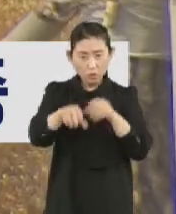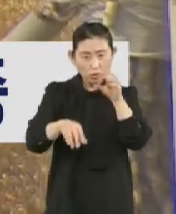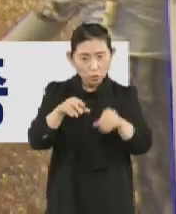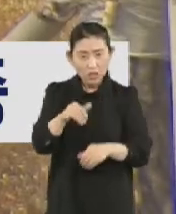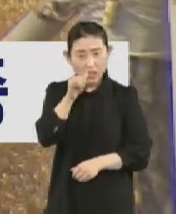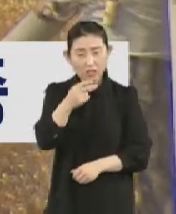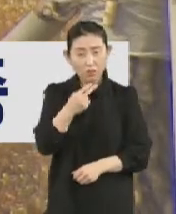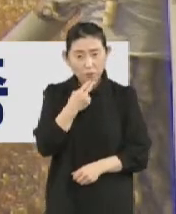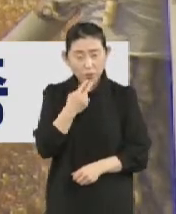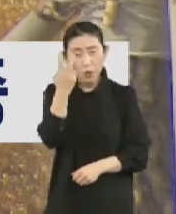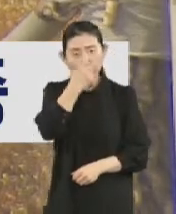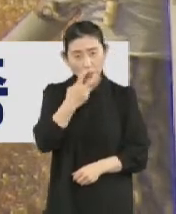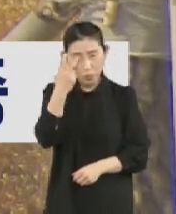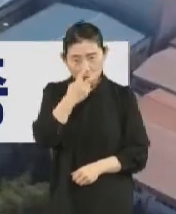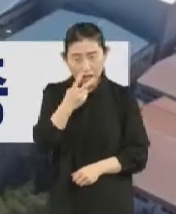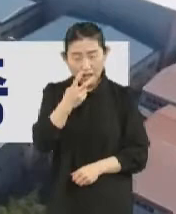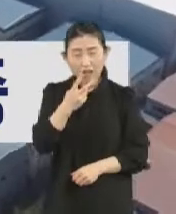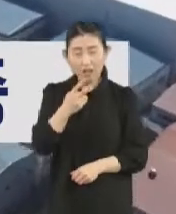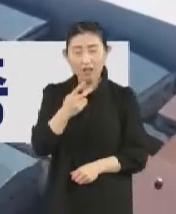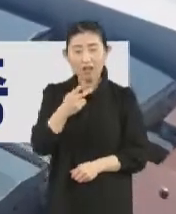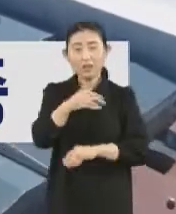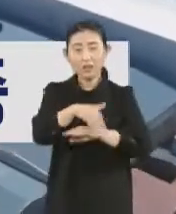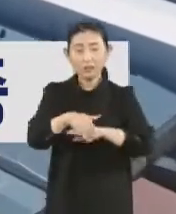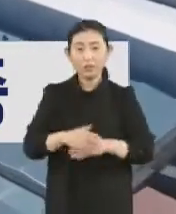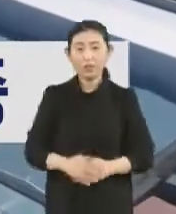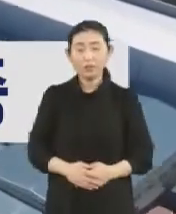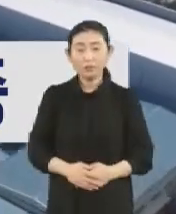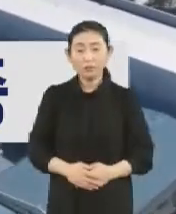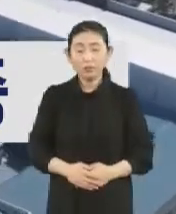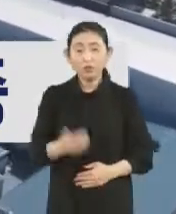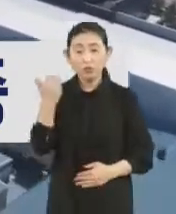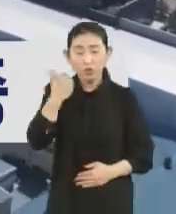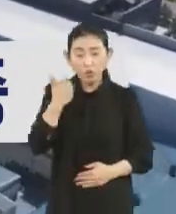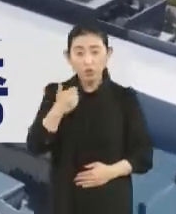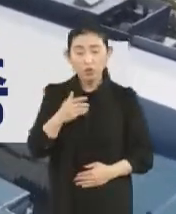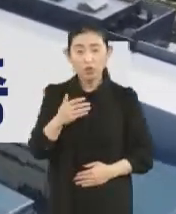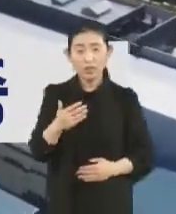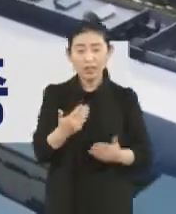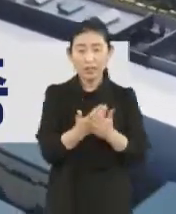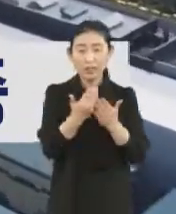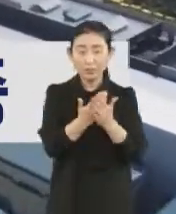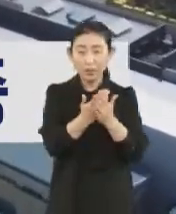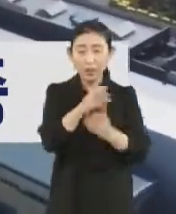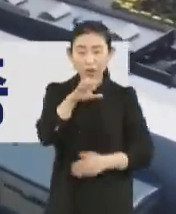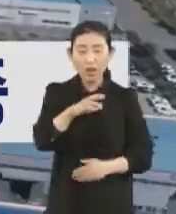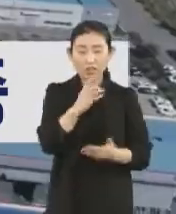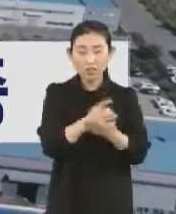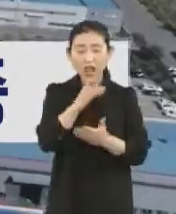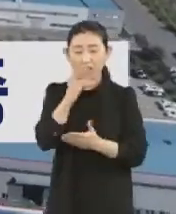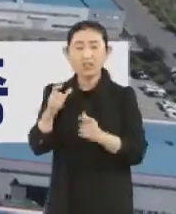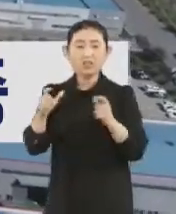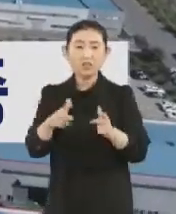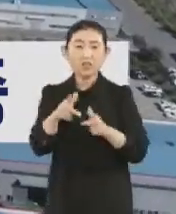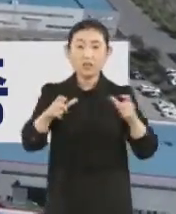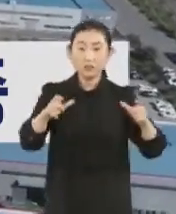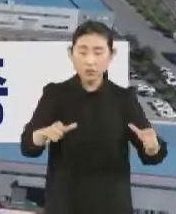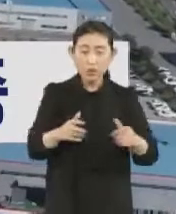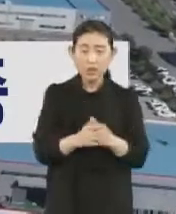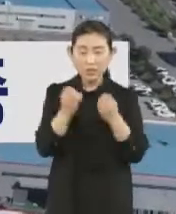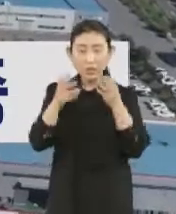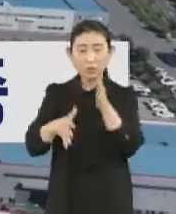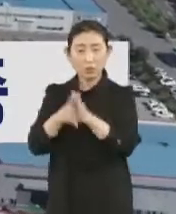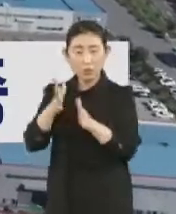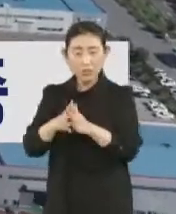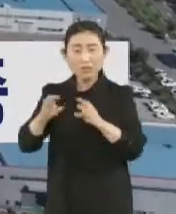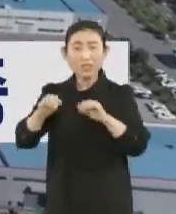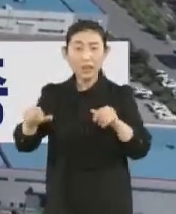있었는 지 조사하는 방안을 검토하고 있습니다 조사대상은 개발행위가 많은 천안 아산지역 산업단지와 신도시